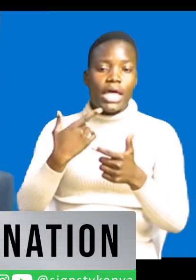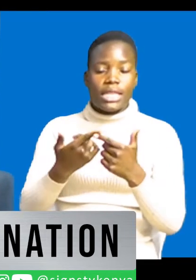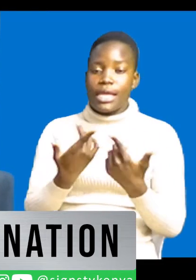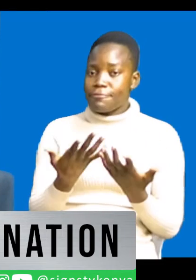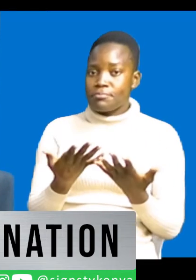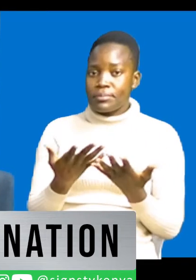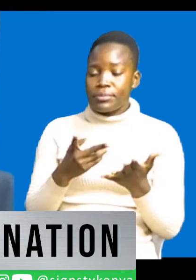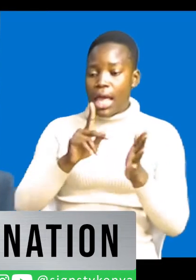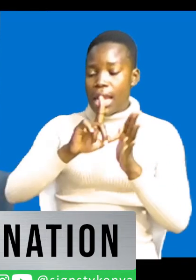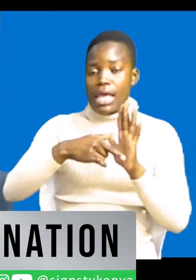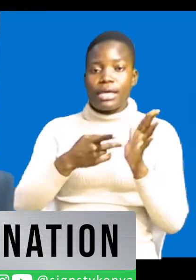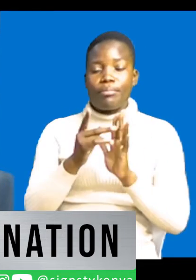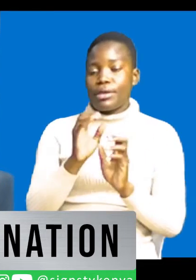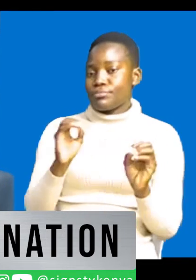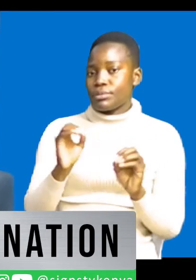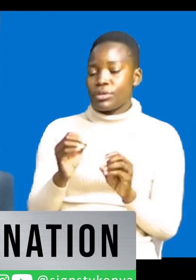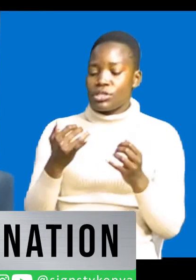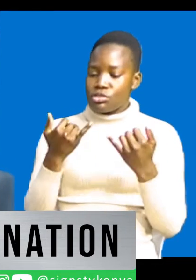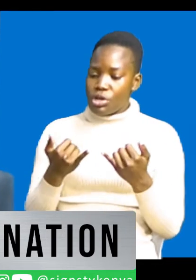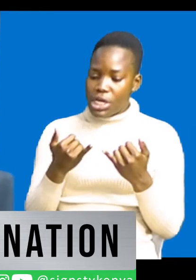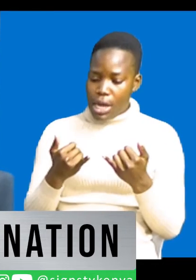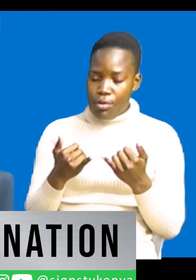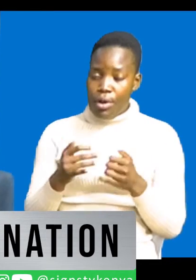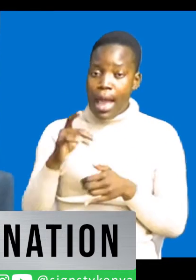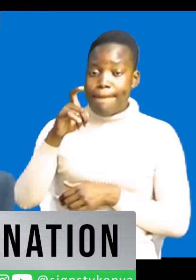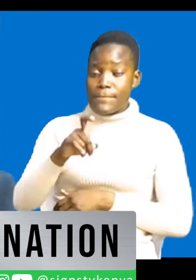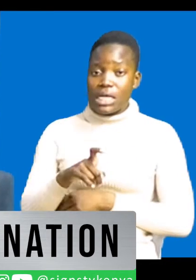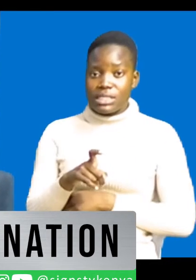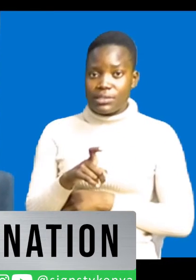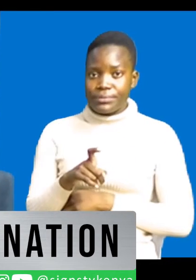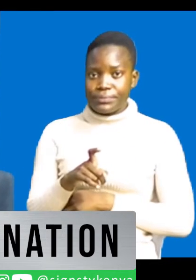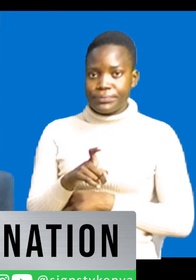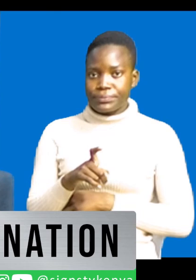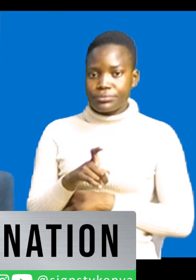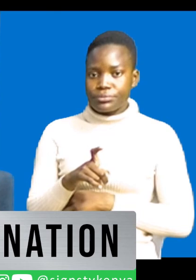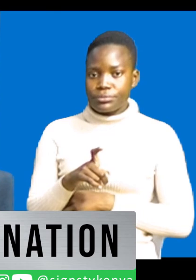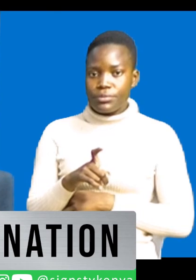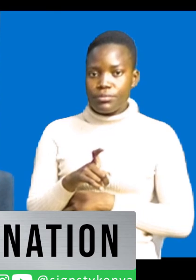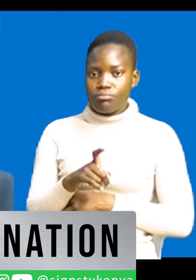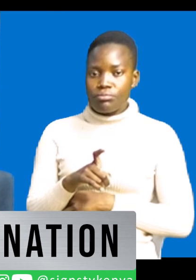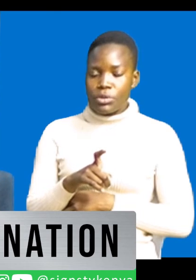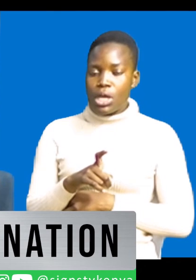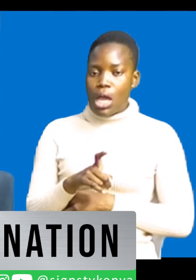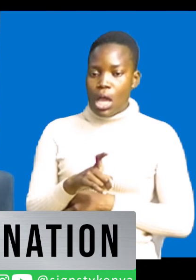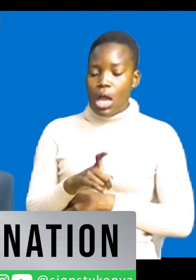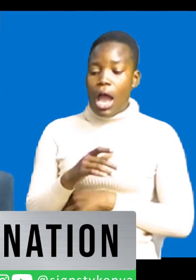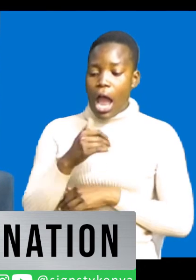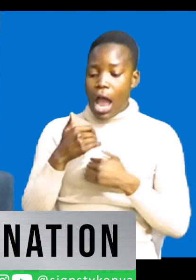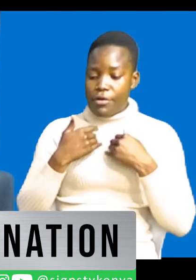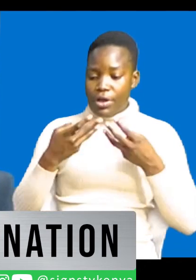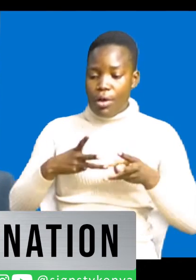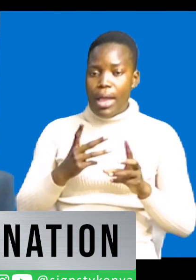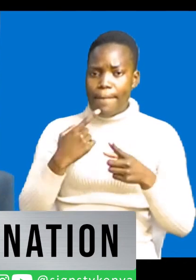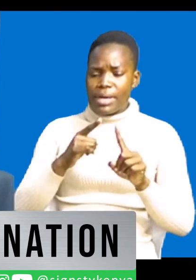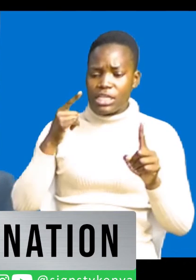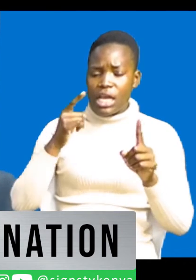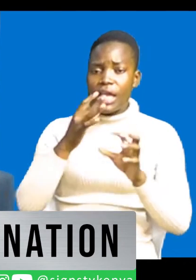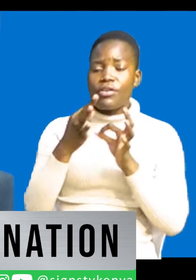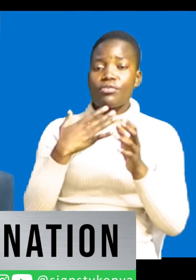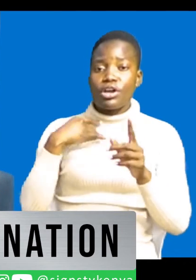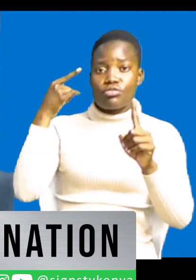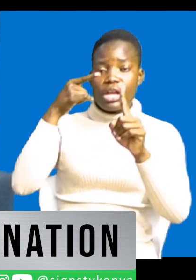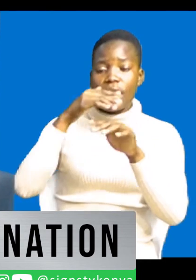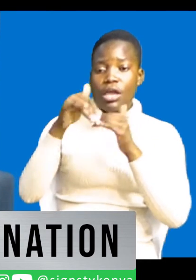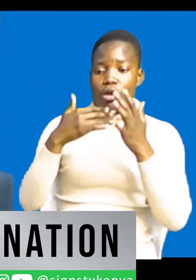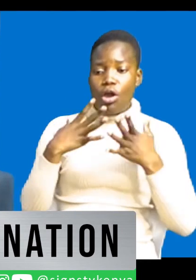juzi. So you look for this thing, you have to be methodical vile unaifanya. Lakini hiyo ya kutarget kila mtu, mimi